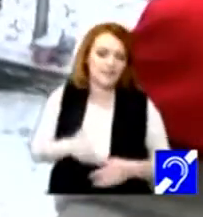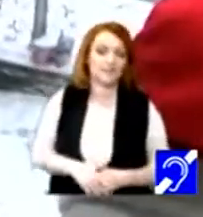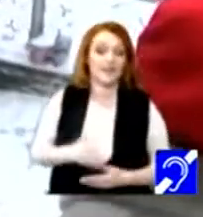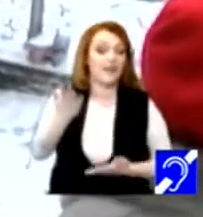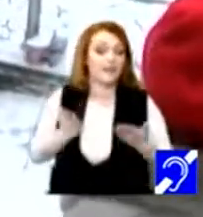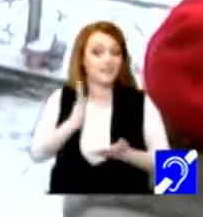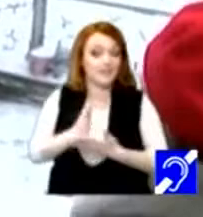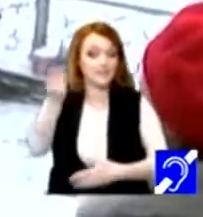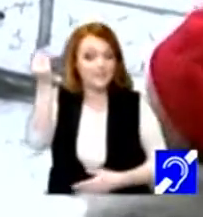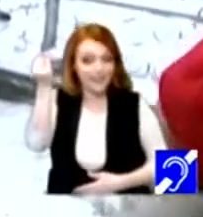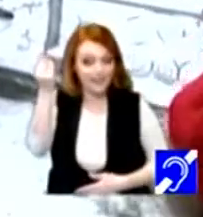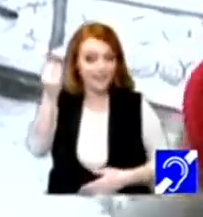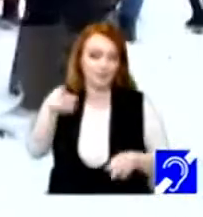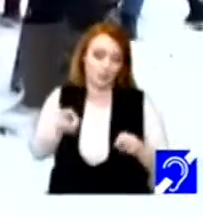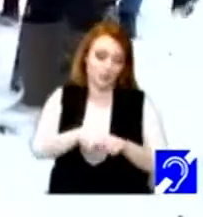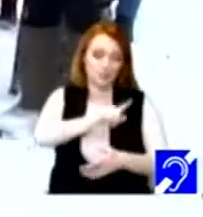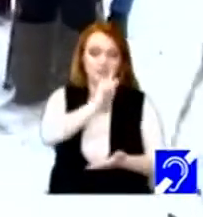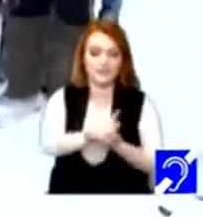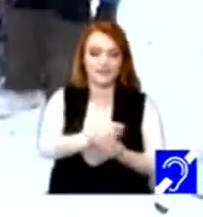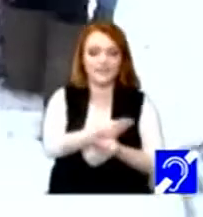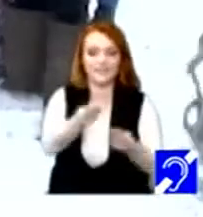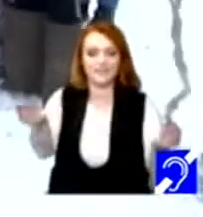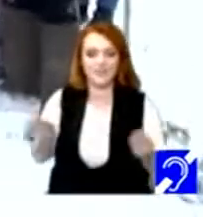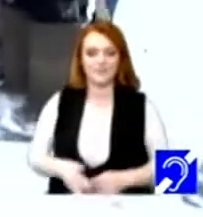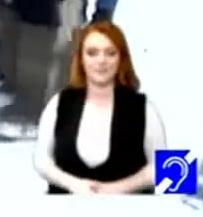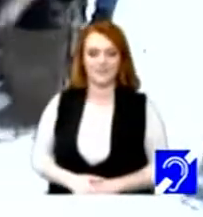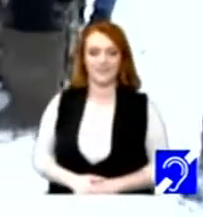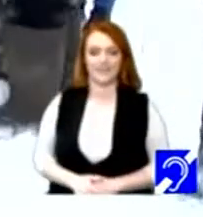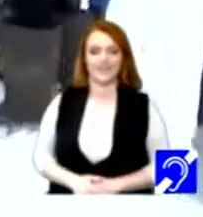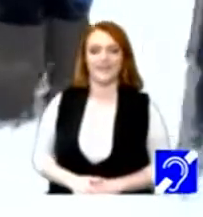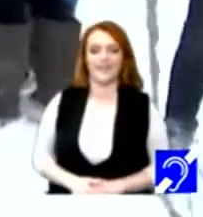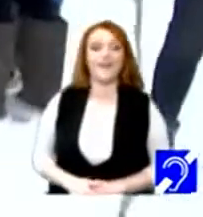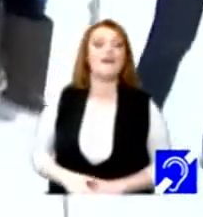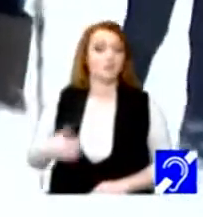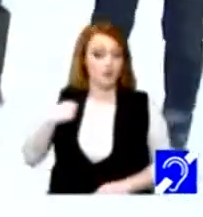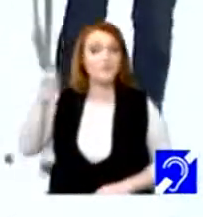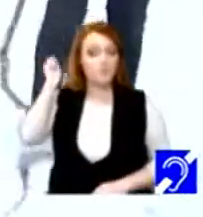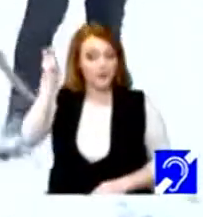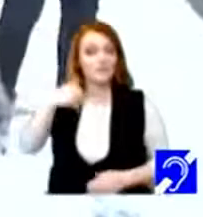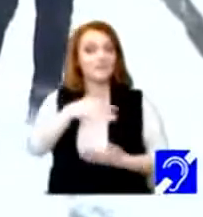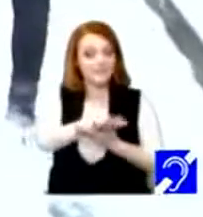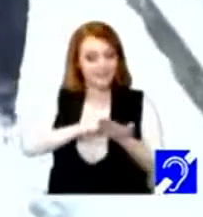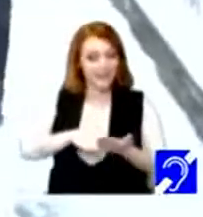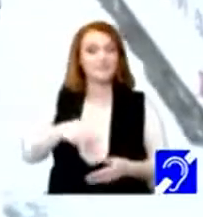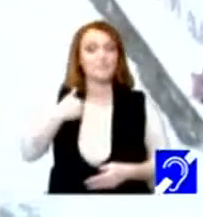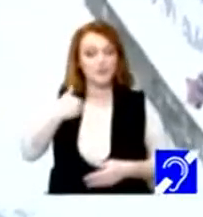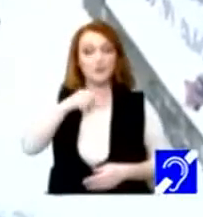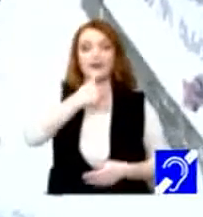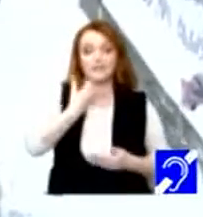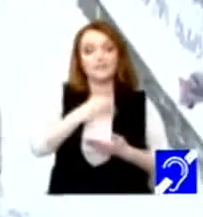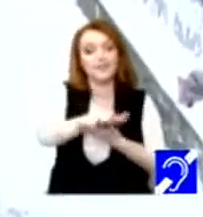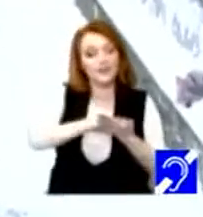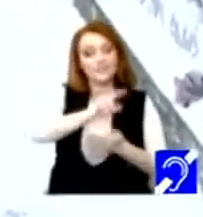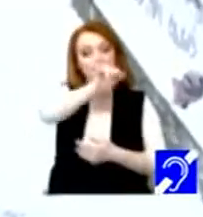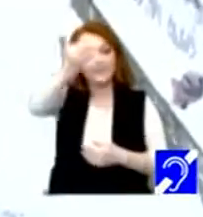pentru că asta este o tradiție. De orat am mai erat, dar nici că o întârziaște. Mai avem încă de orat Moldova